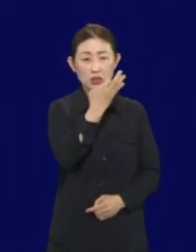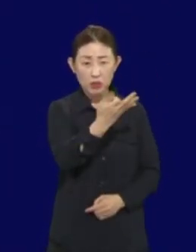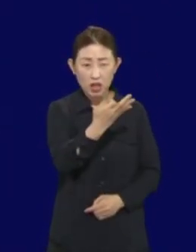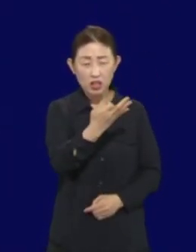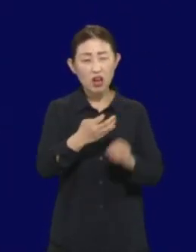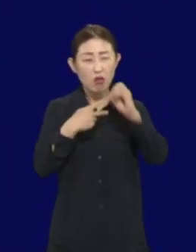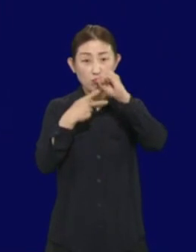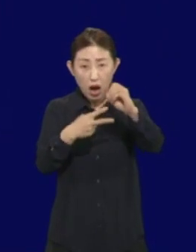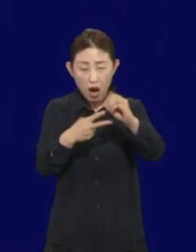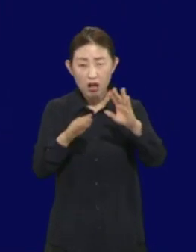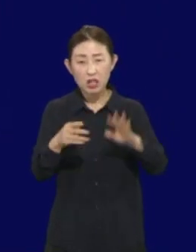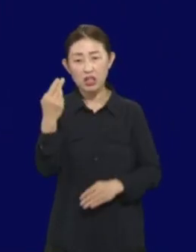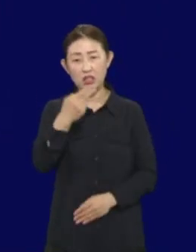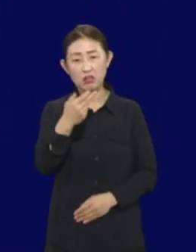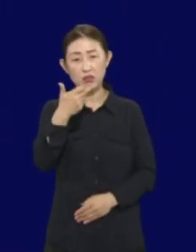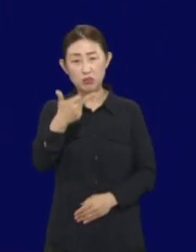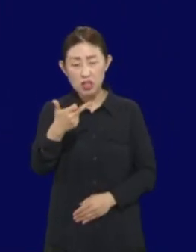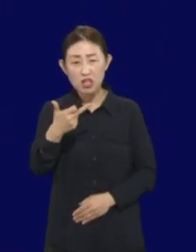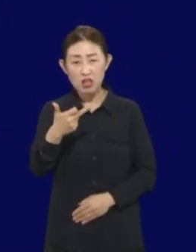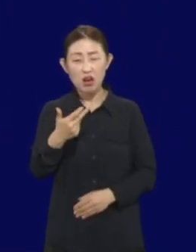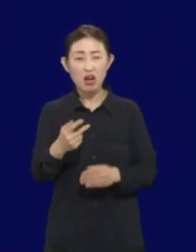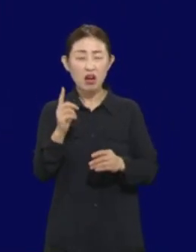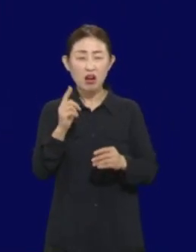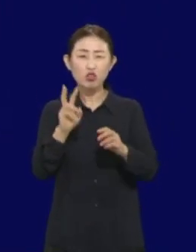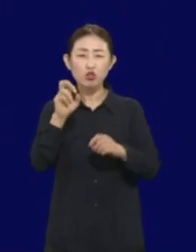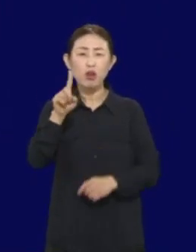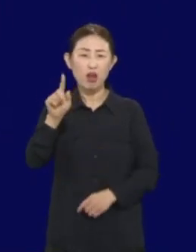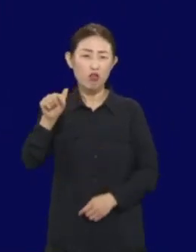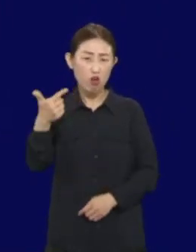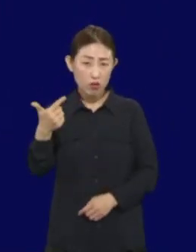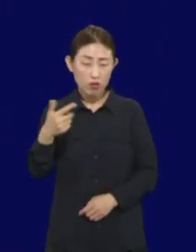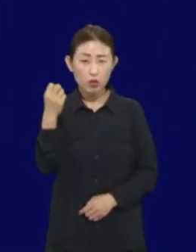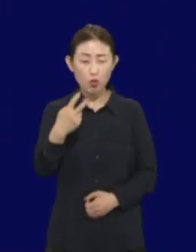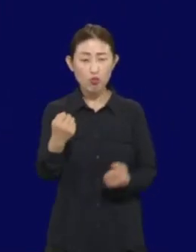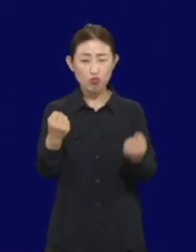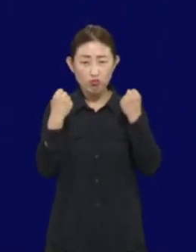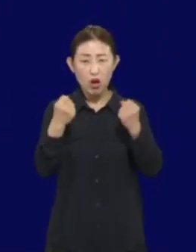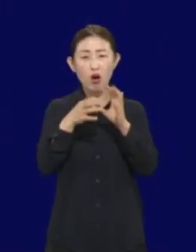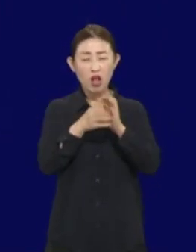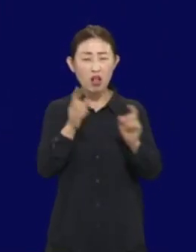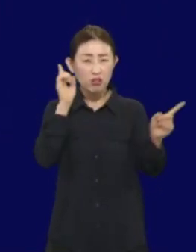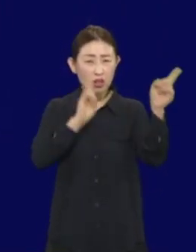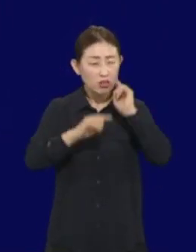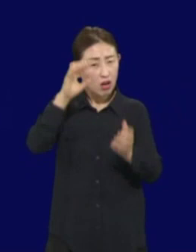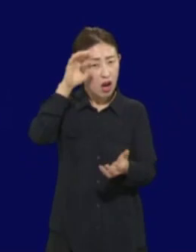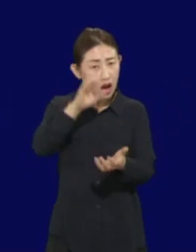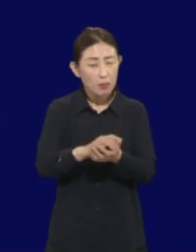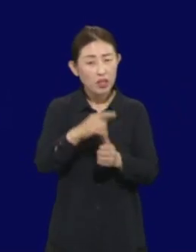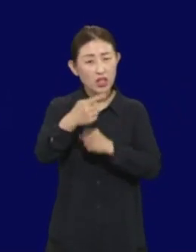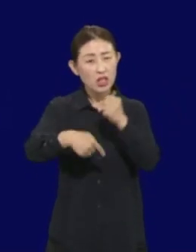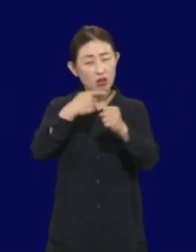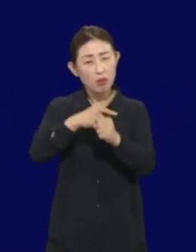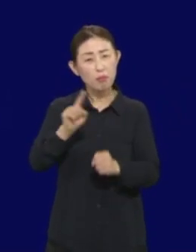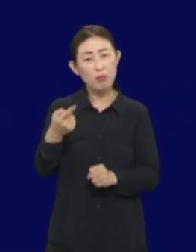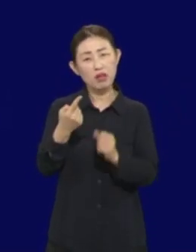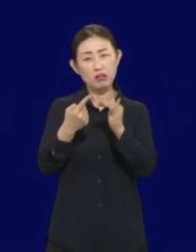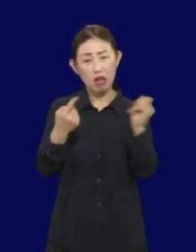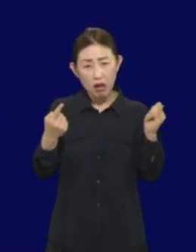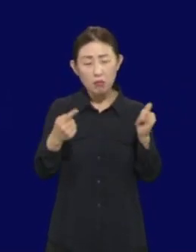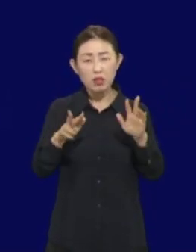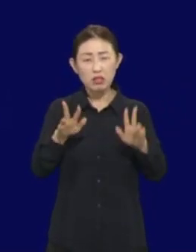2014년 0건에서 2017년 21건으로 늘었고 체력 단련에 의한 부상까지 합하면 한 해 100명 넘는